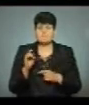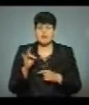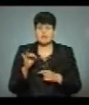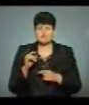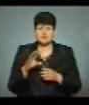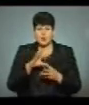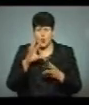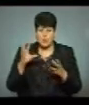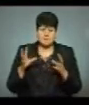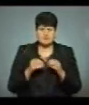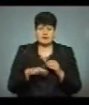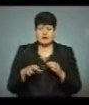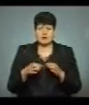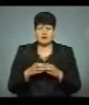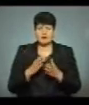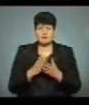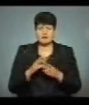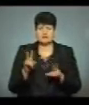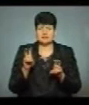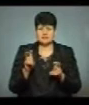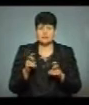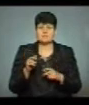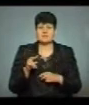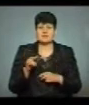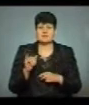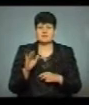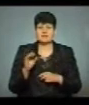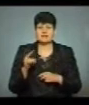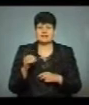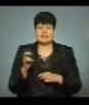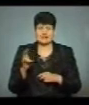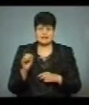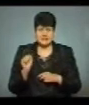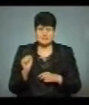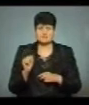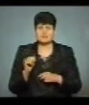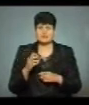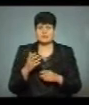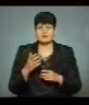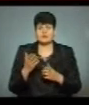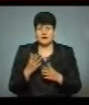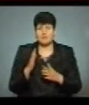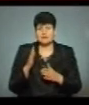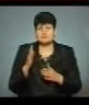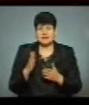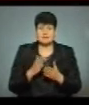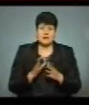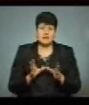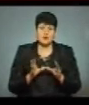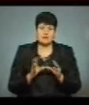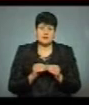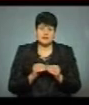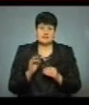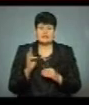велика об'єднана територіальна громада, яка мала умовну назву Південна, вийшла на формат Великоберезовицький, яка в перспективі мала би об'єднатися